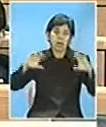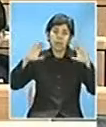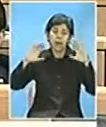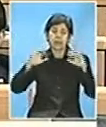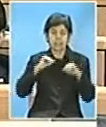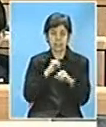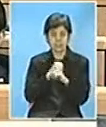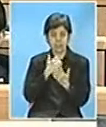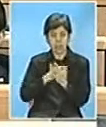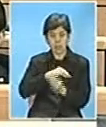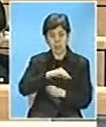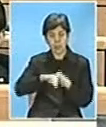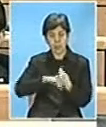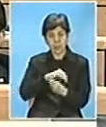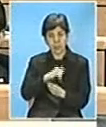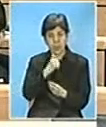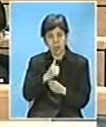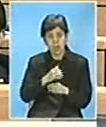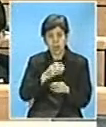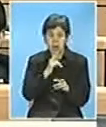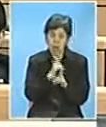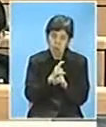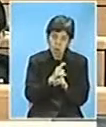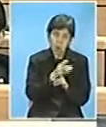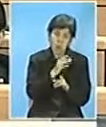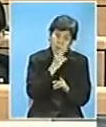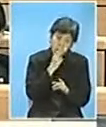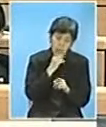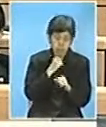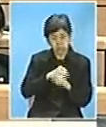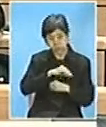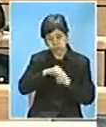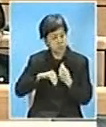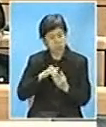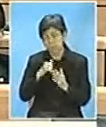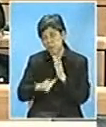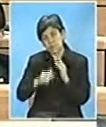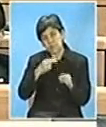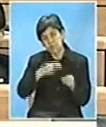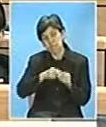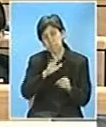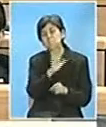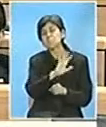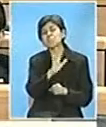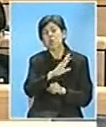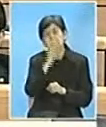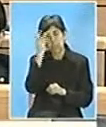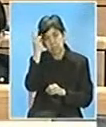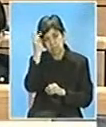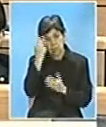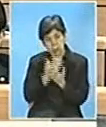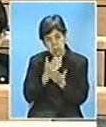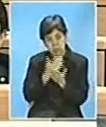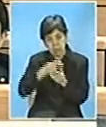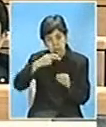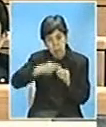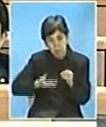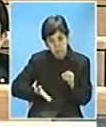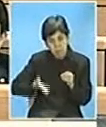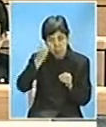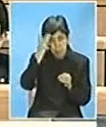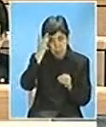องเป็นรายได้หลักของเรานะครับเหล้าบุหรี่และน้ำมันปัจจุบันนี้เราไม่เก็บภาษีน้ำมันนะครับเพราะว่ากลัวทำให้ราคาน้ำมันเชื้อเพลิงสู